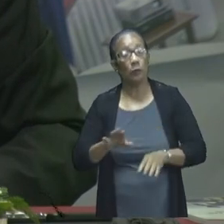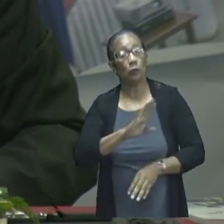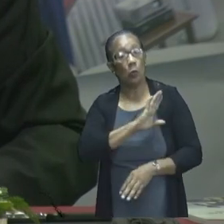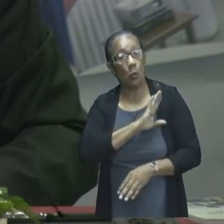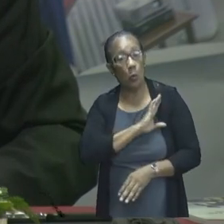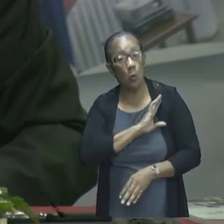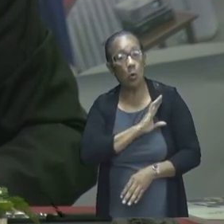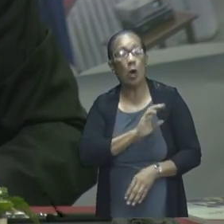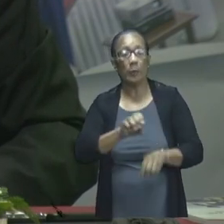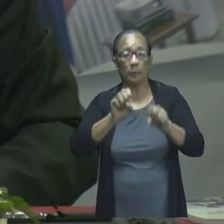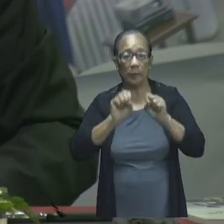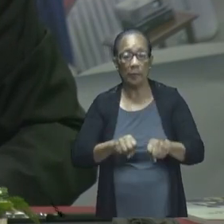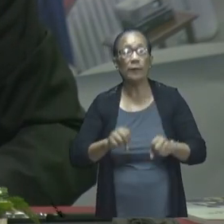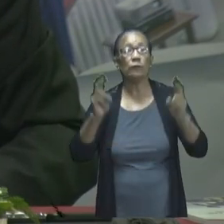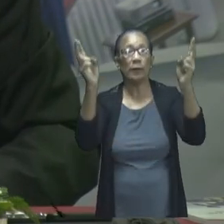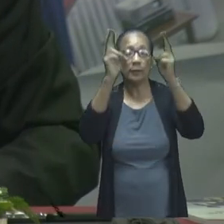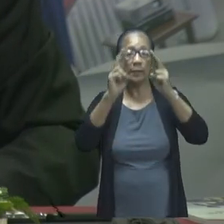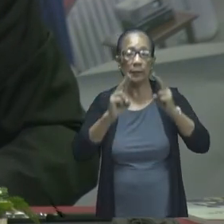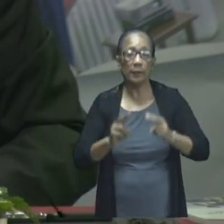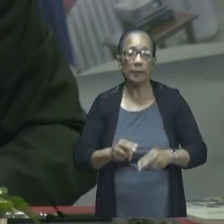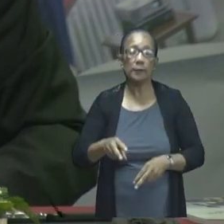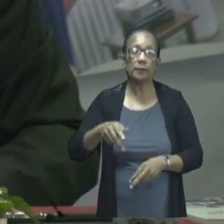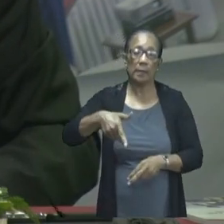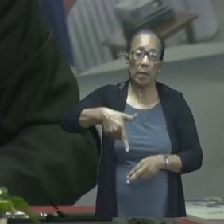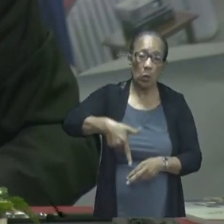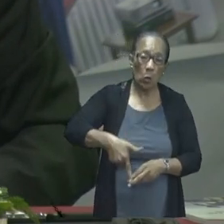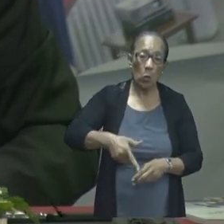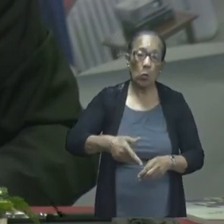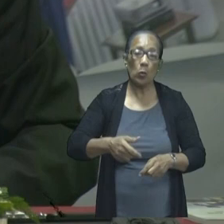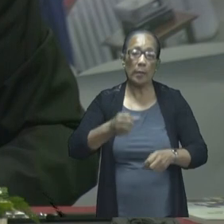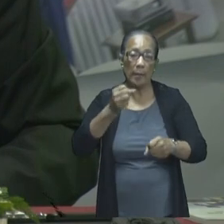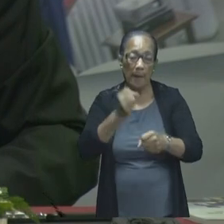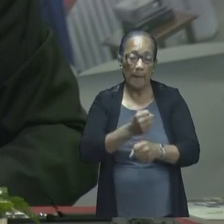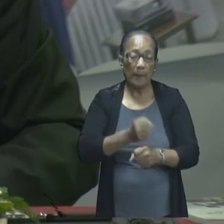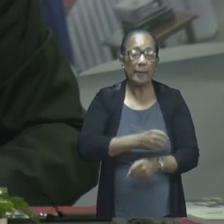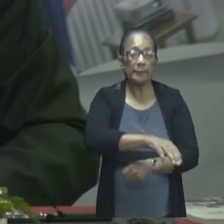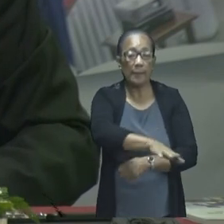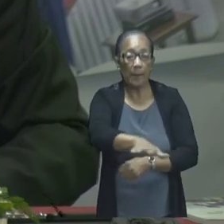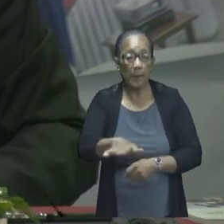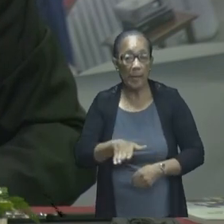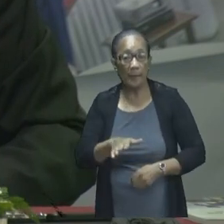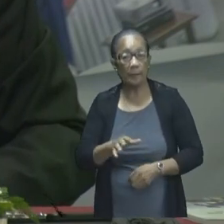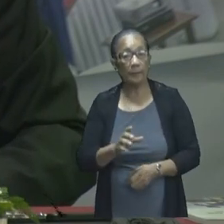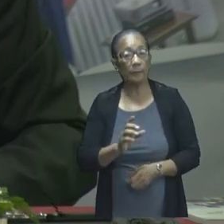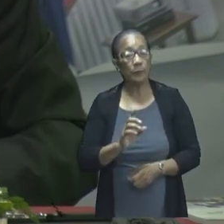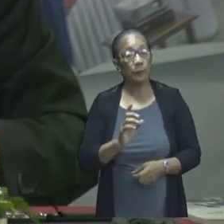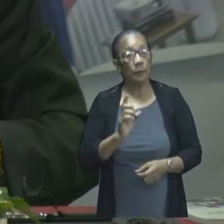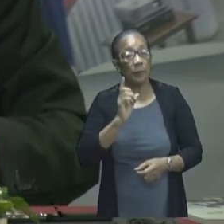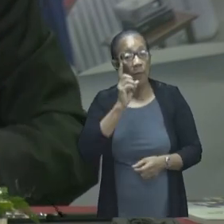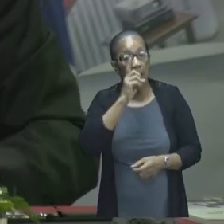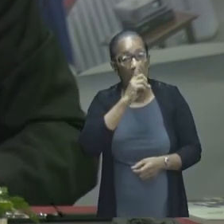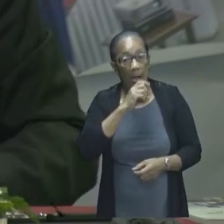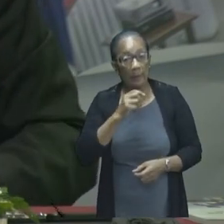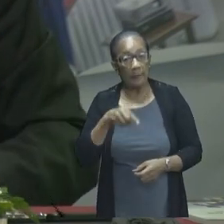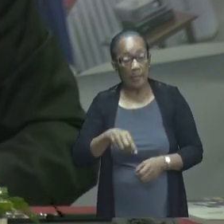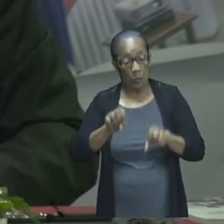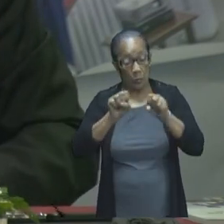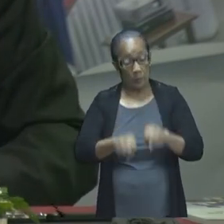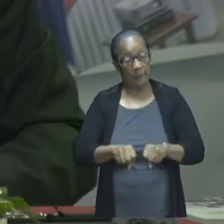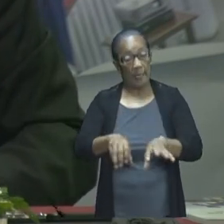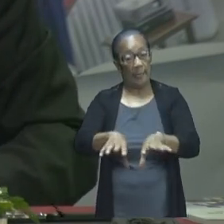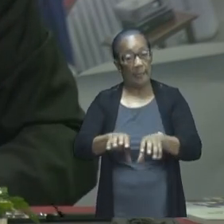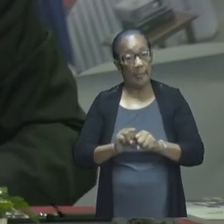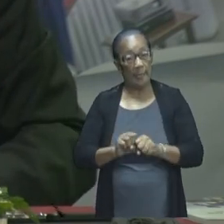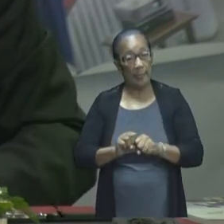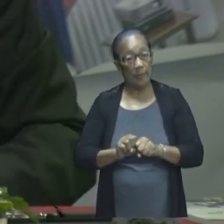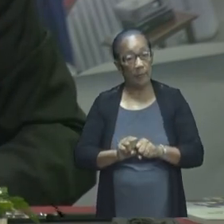het besluit van de internationale olie maatschappijen wanneer zich een besluit ga nemen de